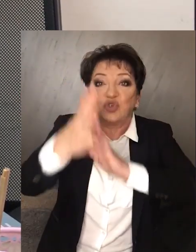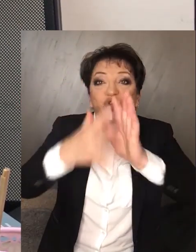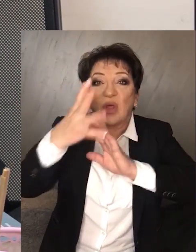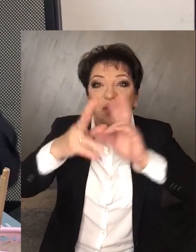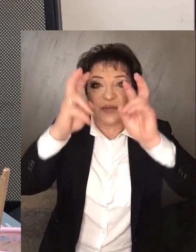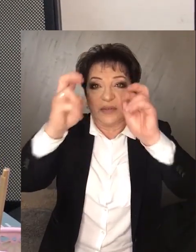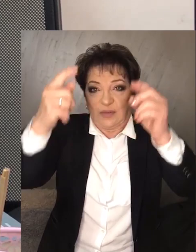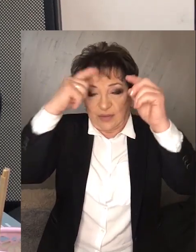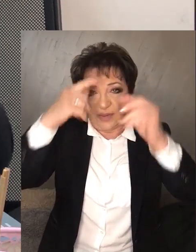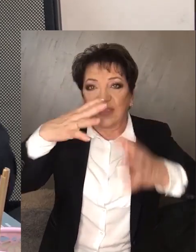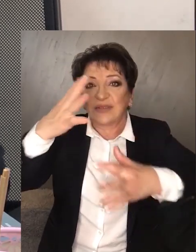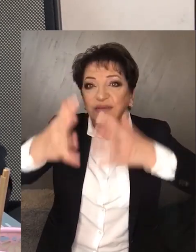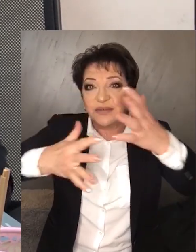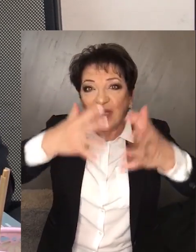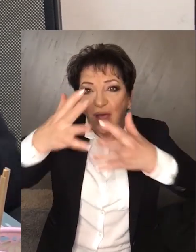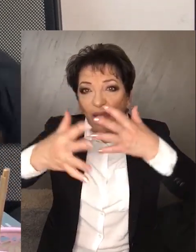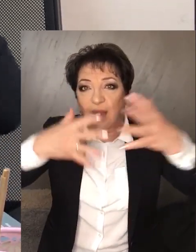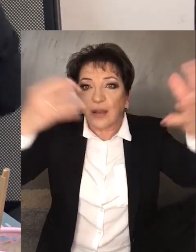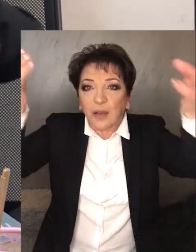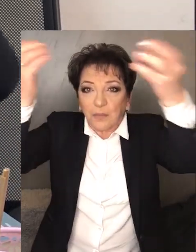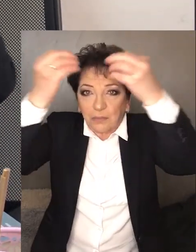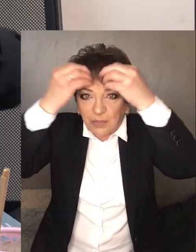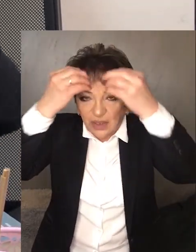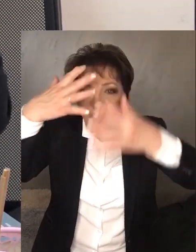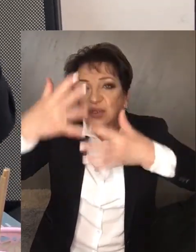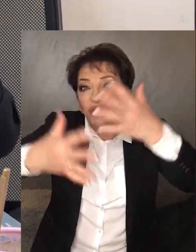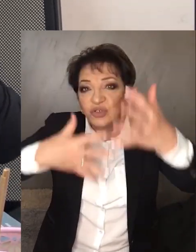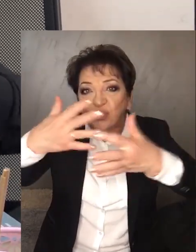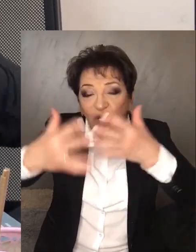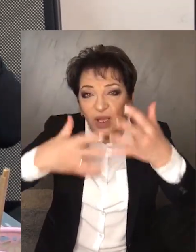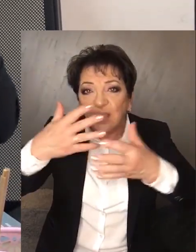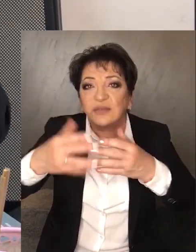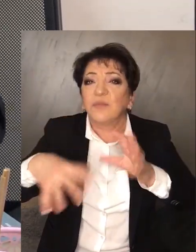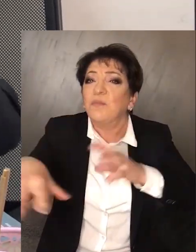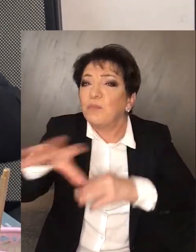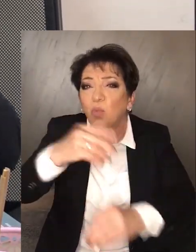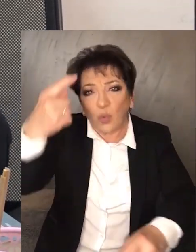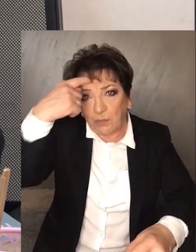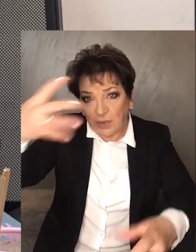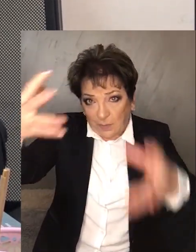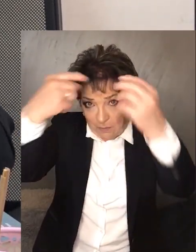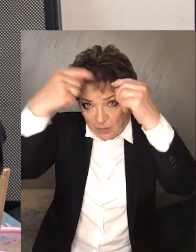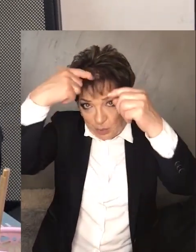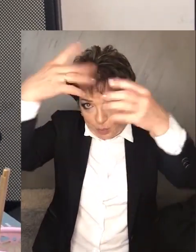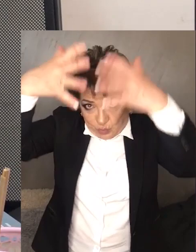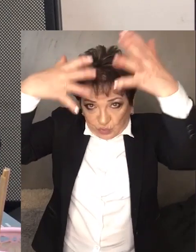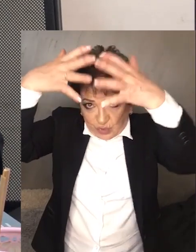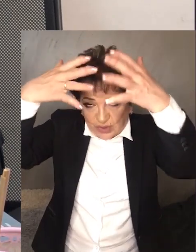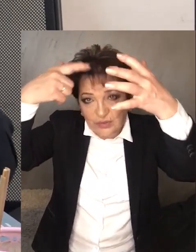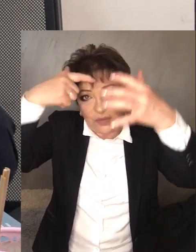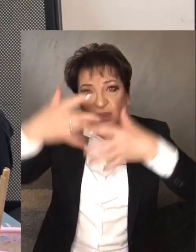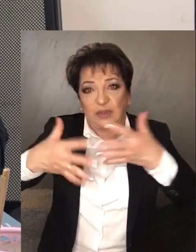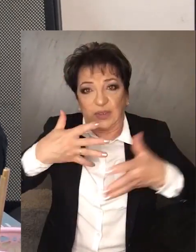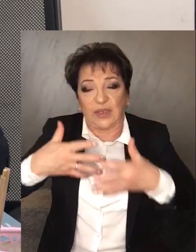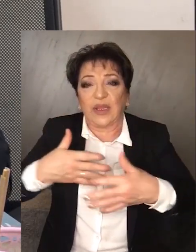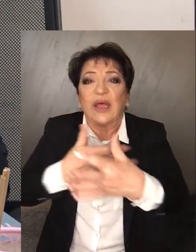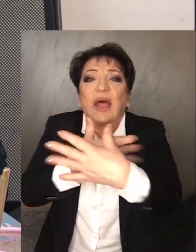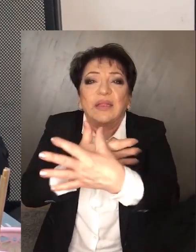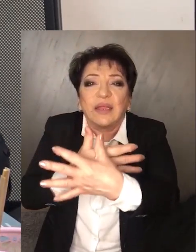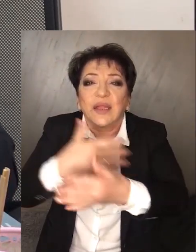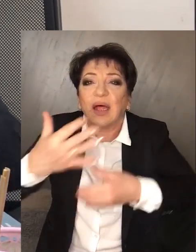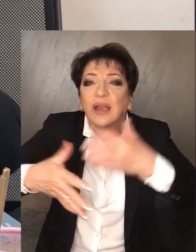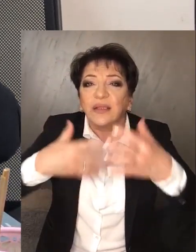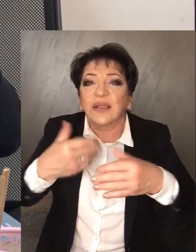եմ մտածում։ Իմ մոտ ժեստային պատկերներ են, այդ ձեռքեր են սենց օդի մեջ։ Ձեռքեր են, մտքեր են, ժեստեր են,